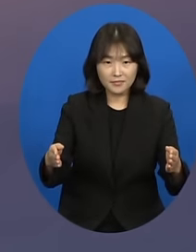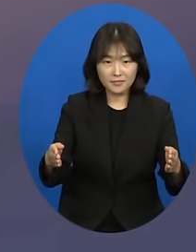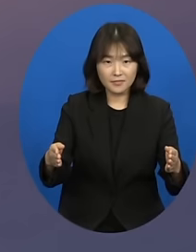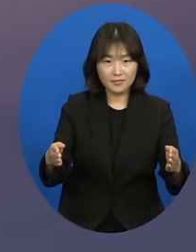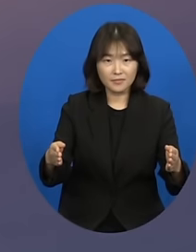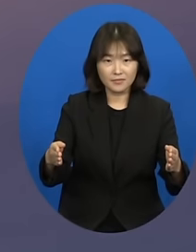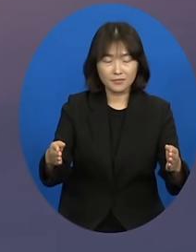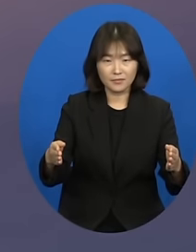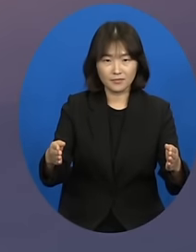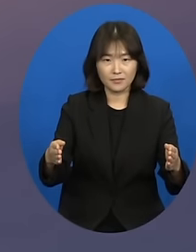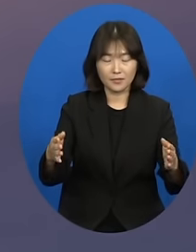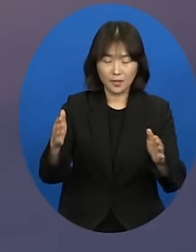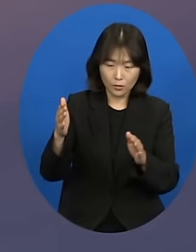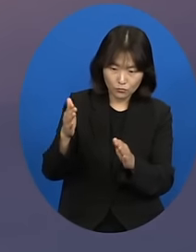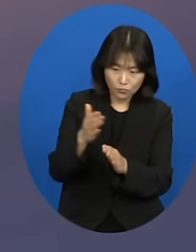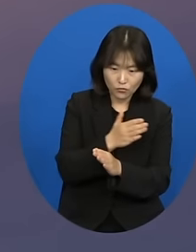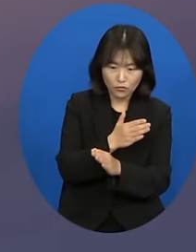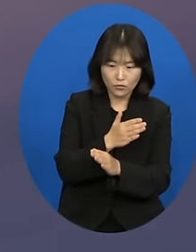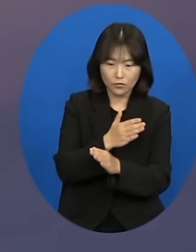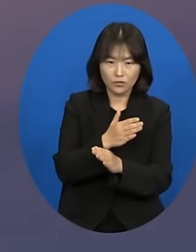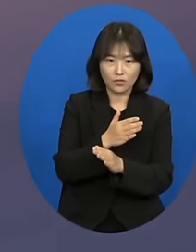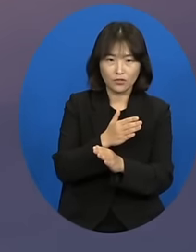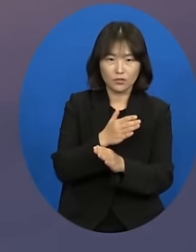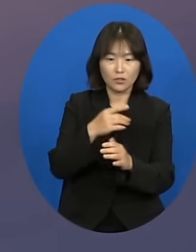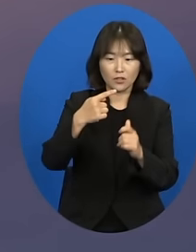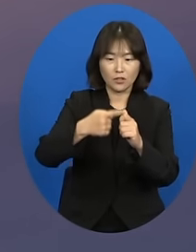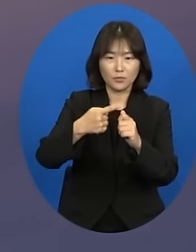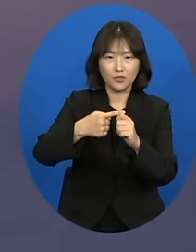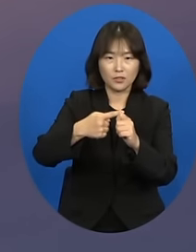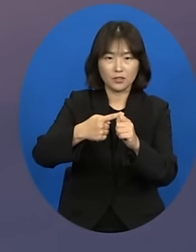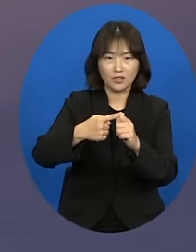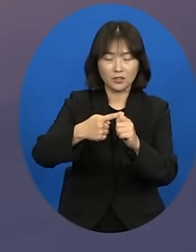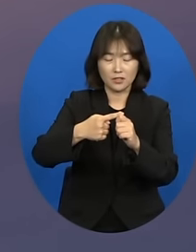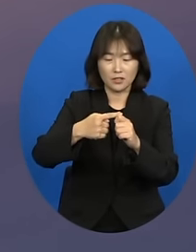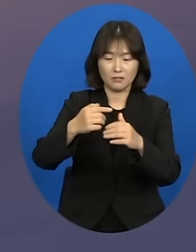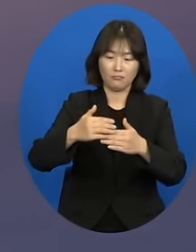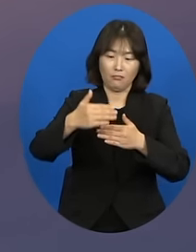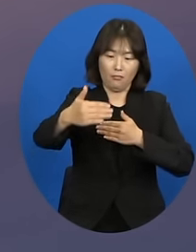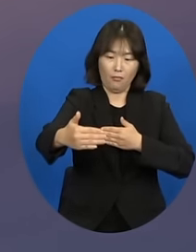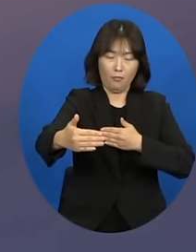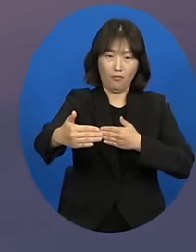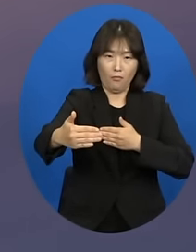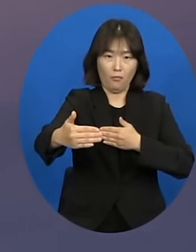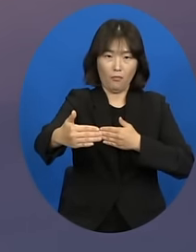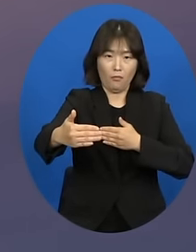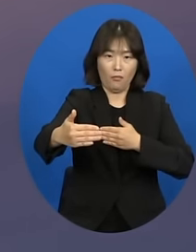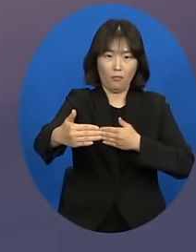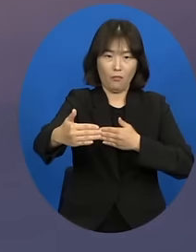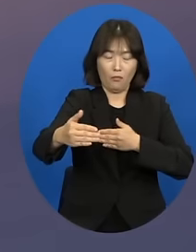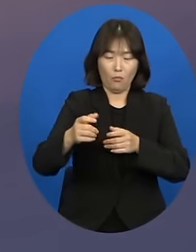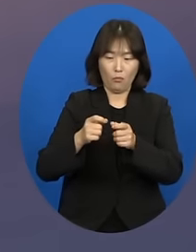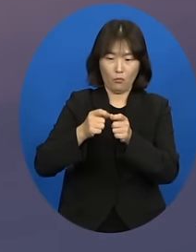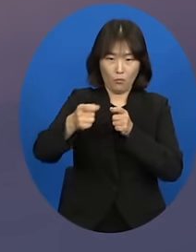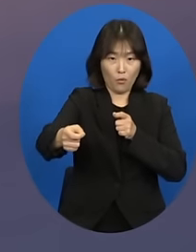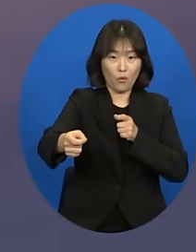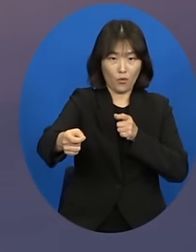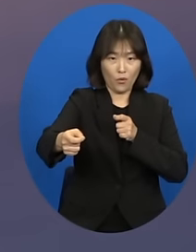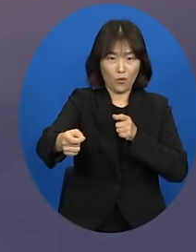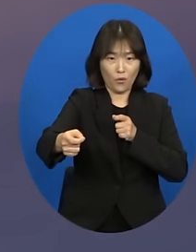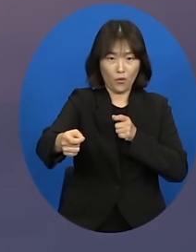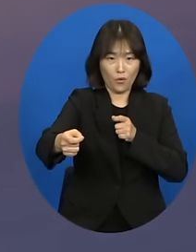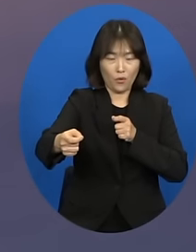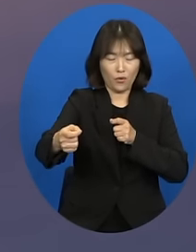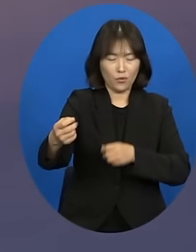단상부터 이렇게 첫 번째 앉아 계신 자리까지의 간격이 되게 넓으네요. 그리고 여기